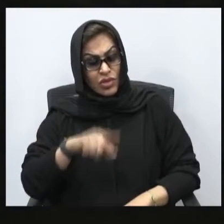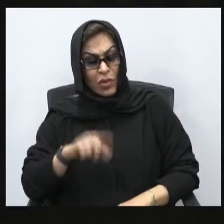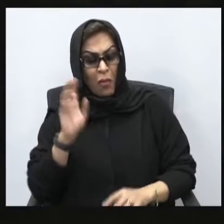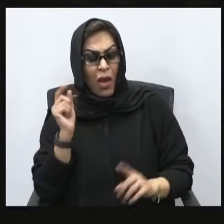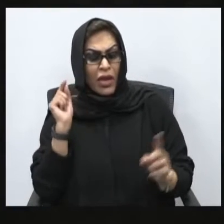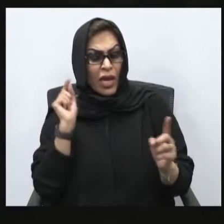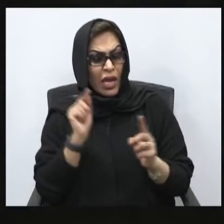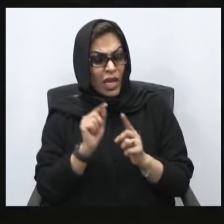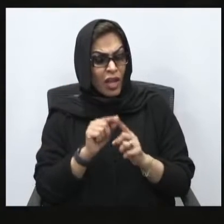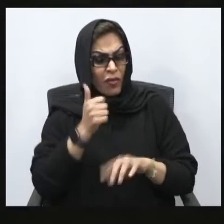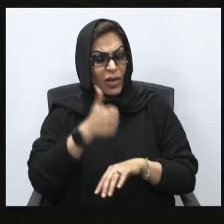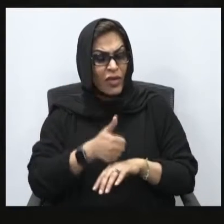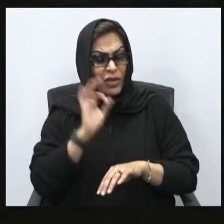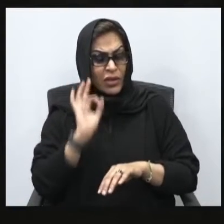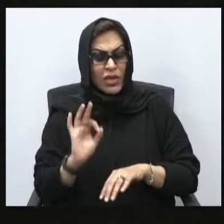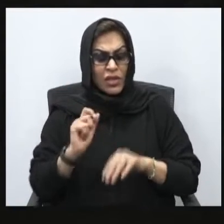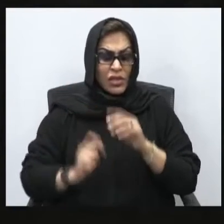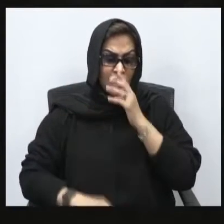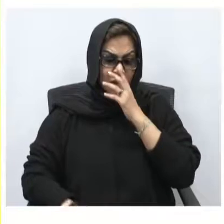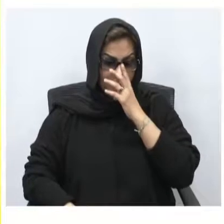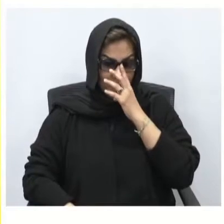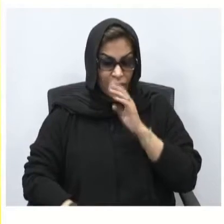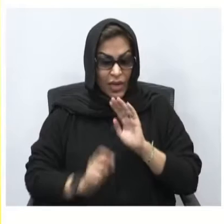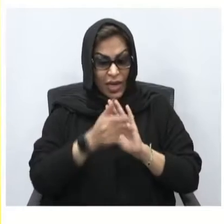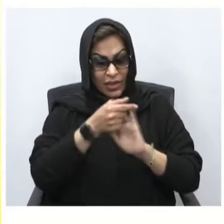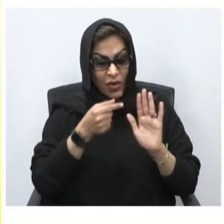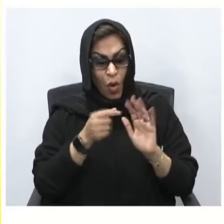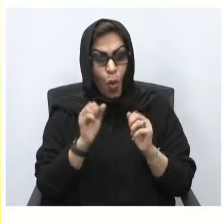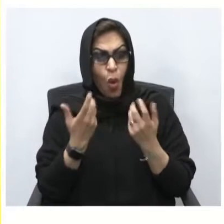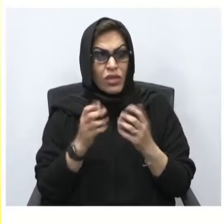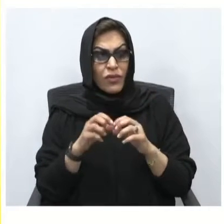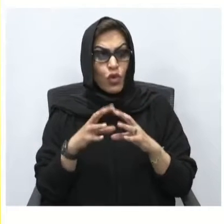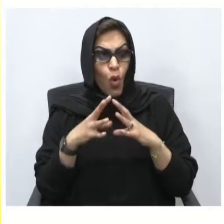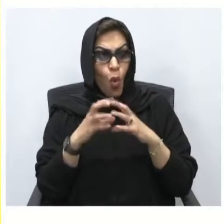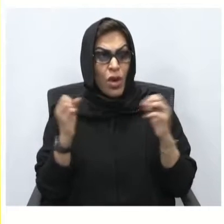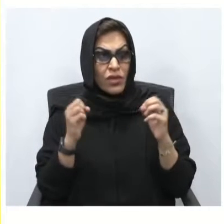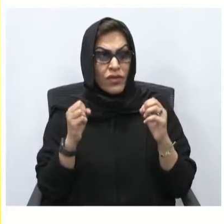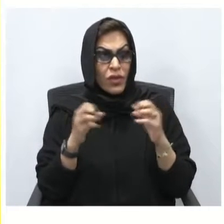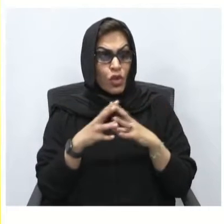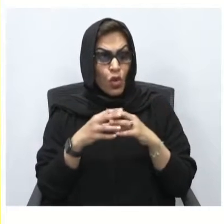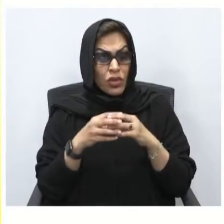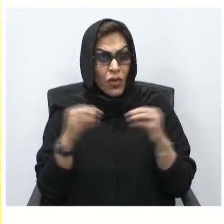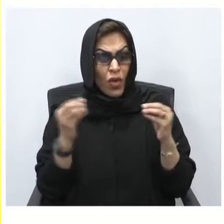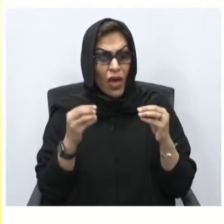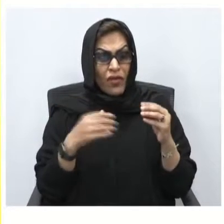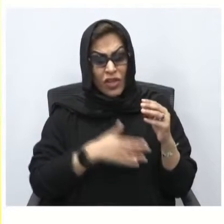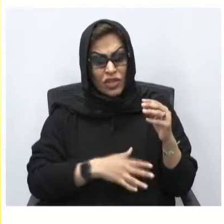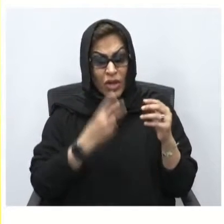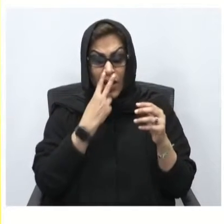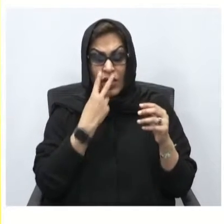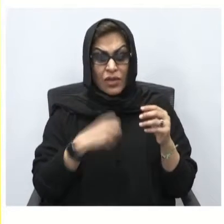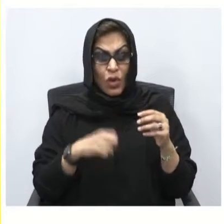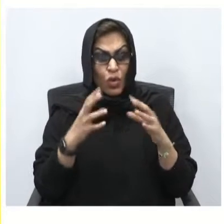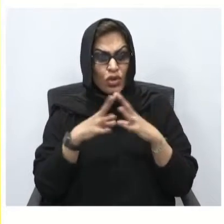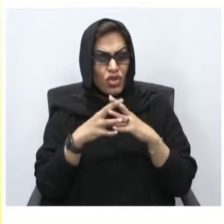هي الاهداف والاهميه من هذا الدرس الاهداف وصف وظائف الجهاز التنفسي شرح